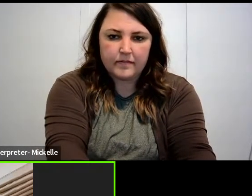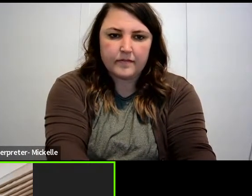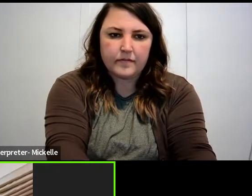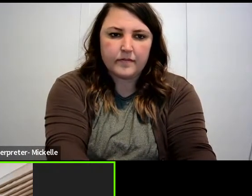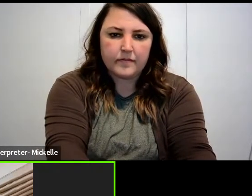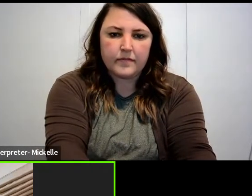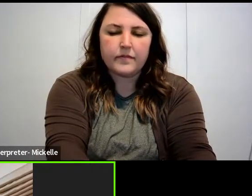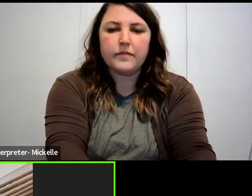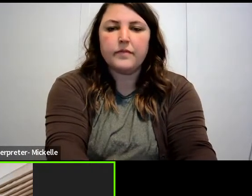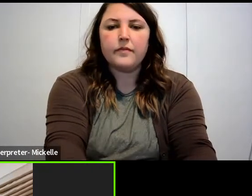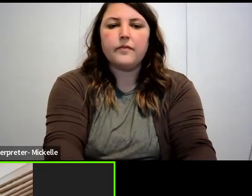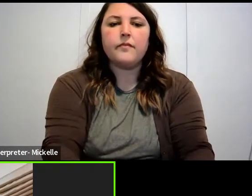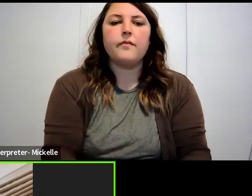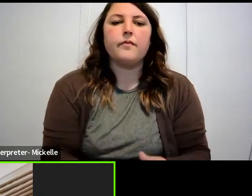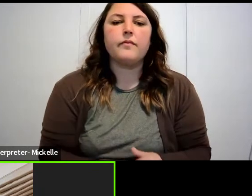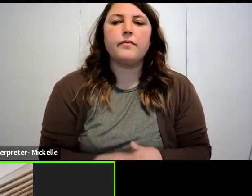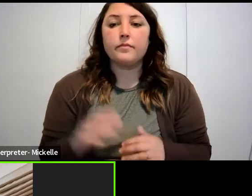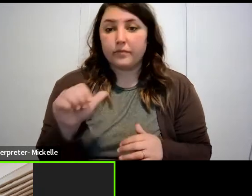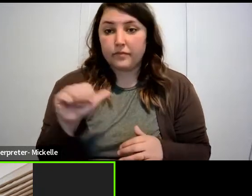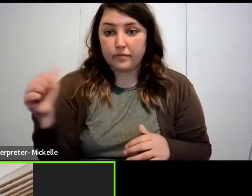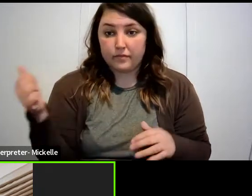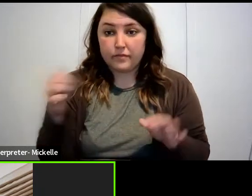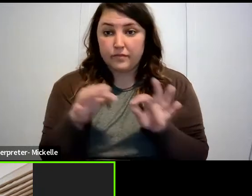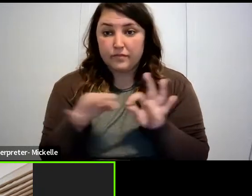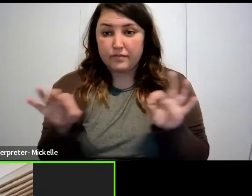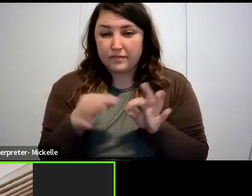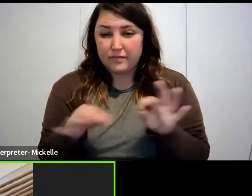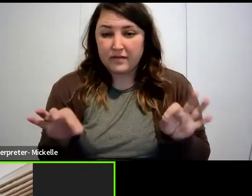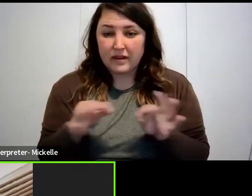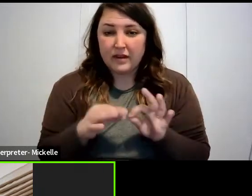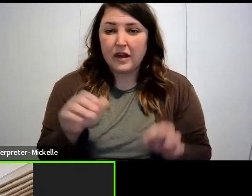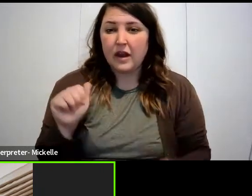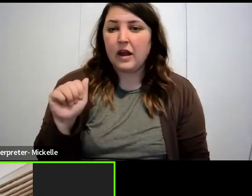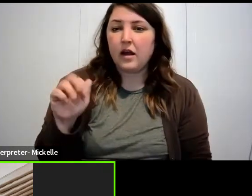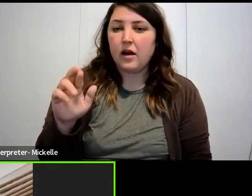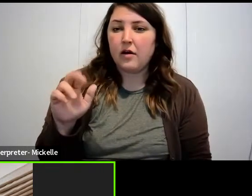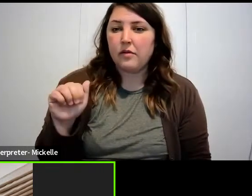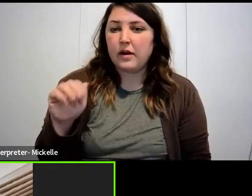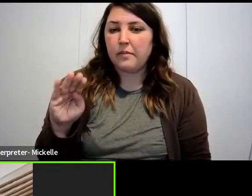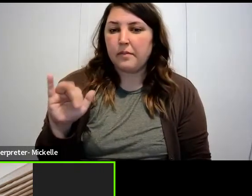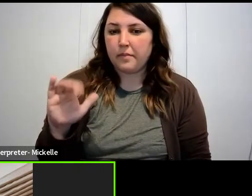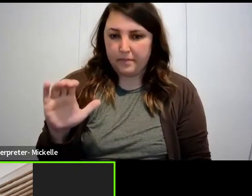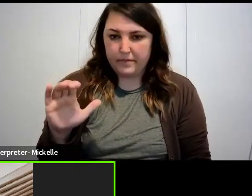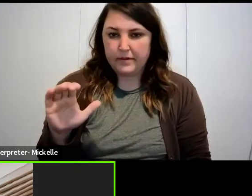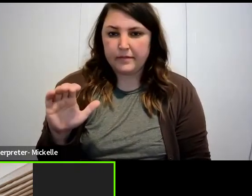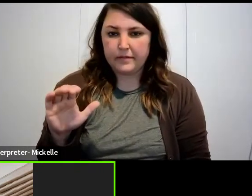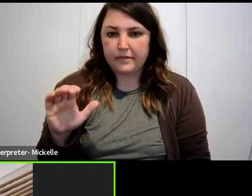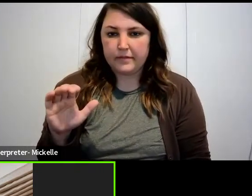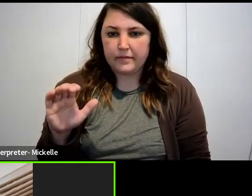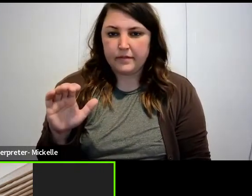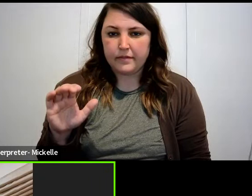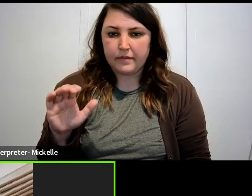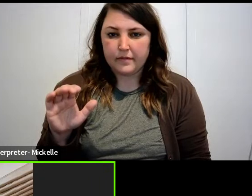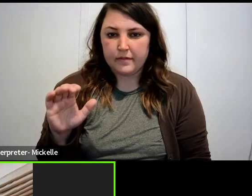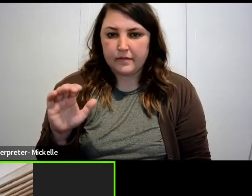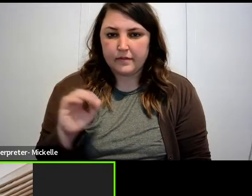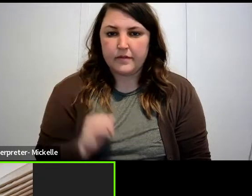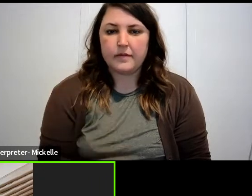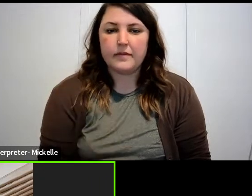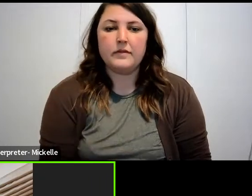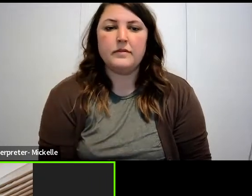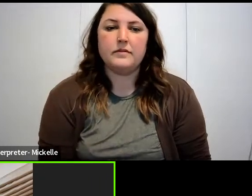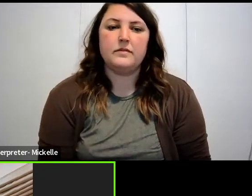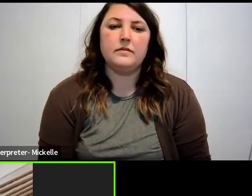يا ريت يا بيروت لو في امسح دمع